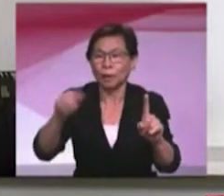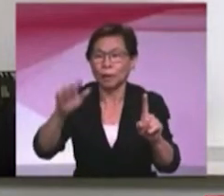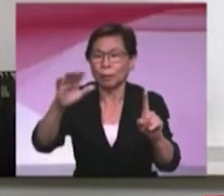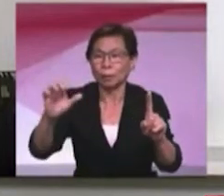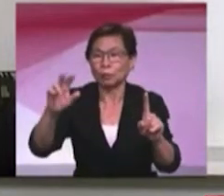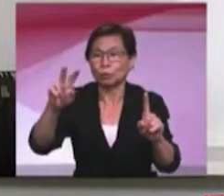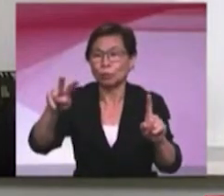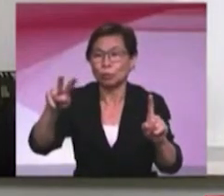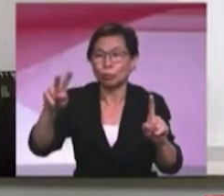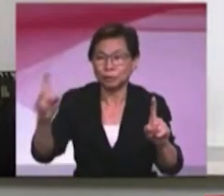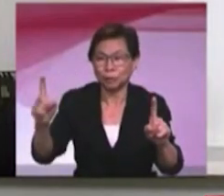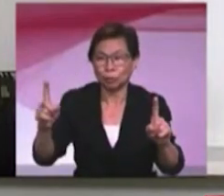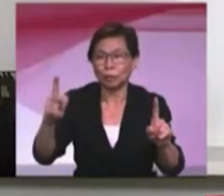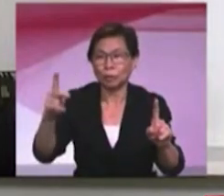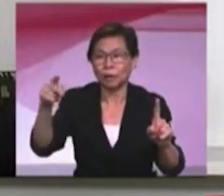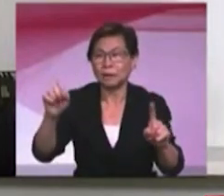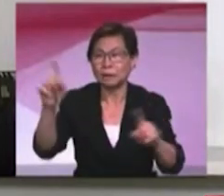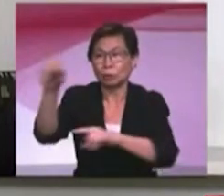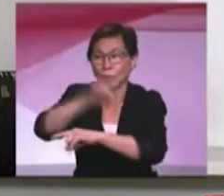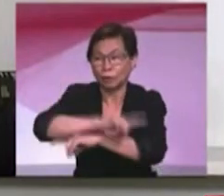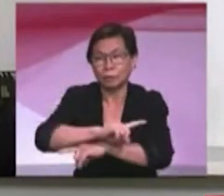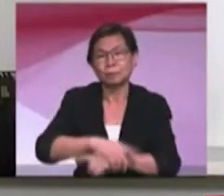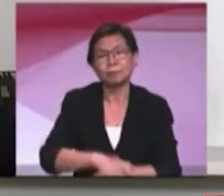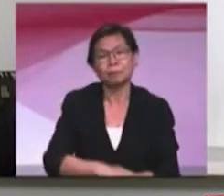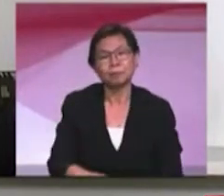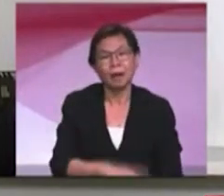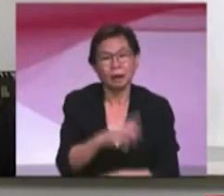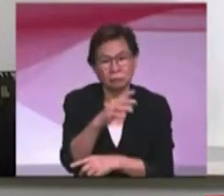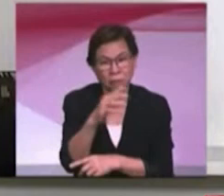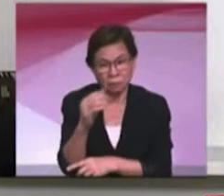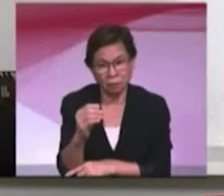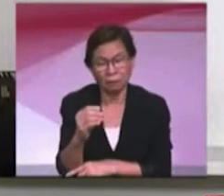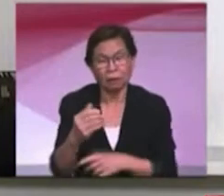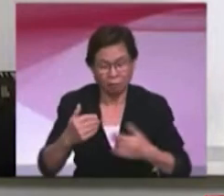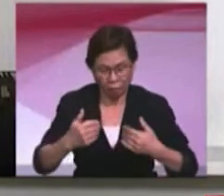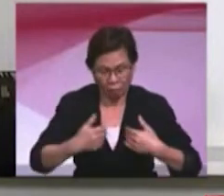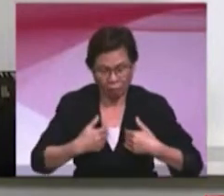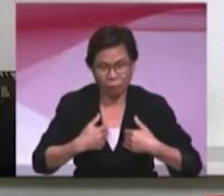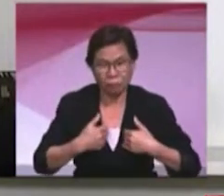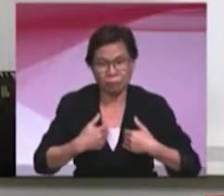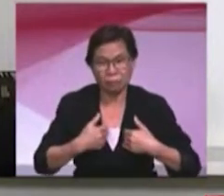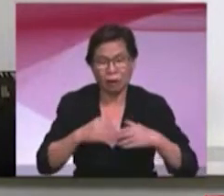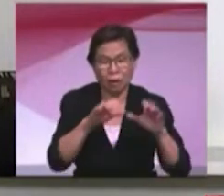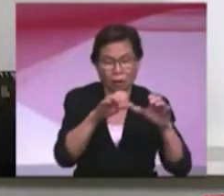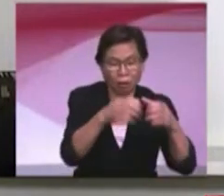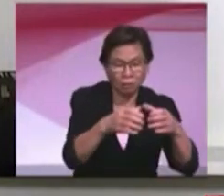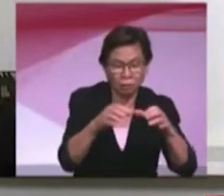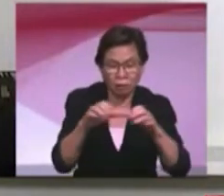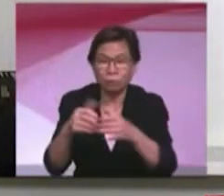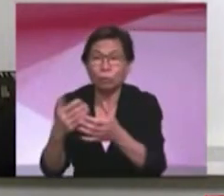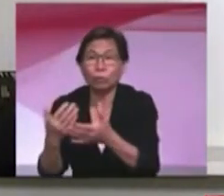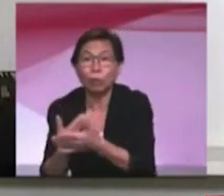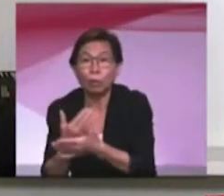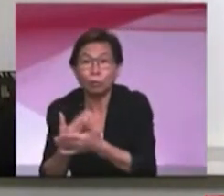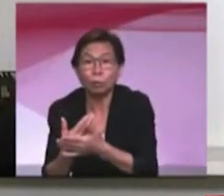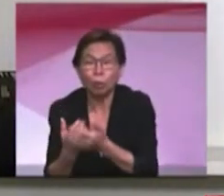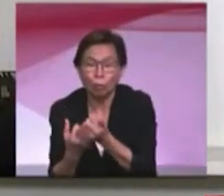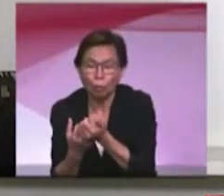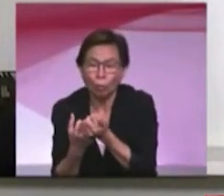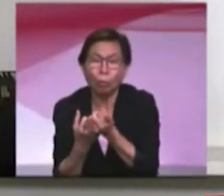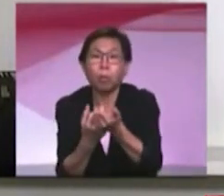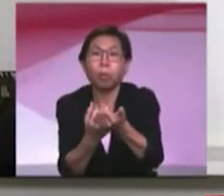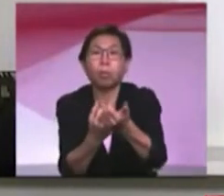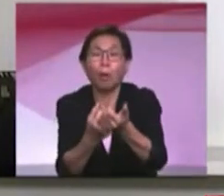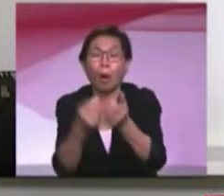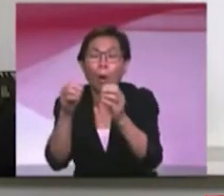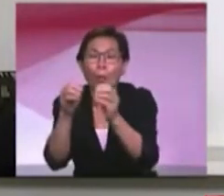sehingga 521 kes sehari serta wujud beberapa kluster baru yang